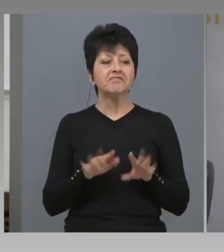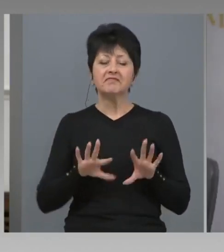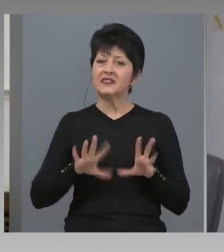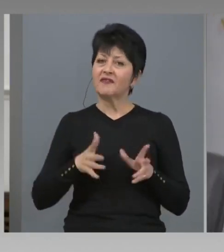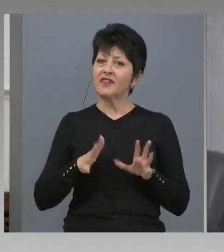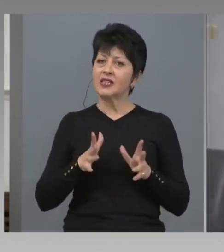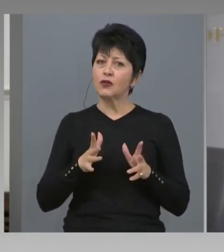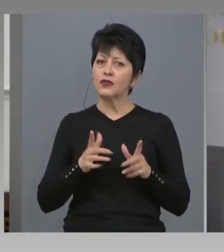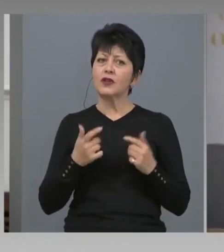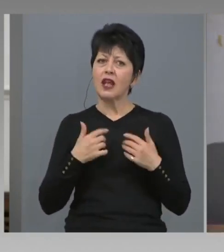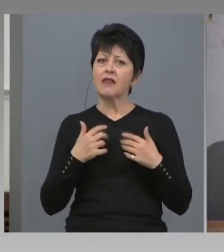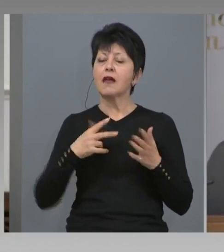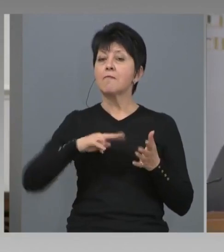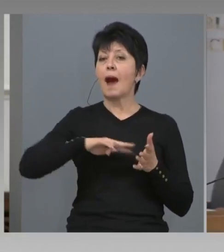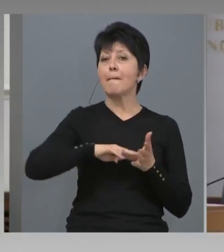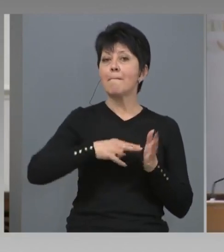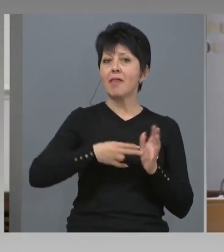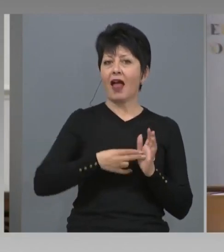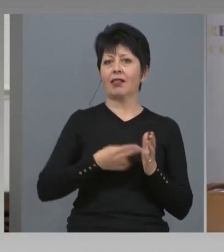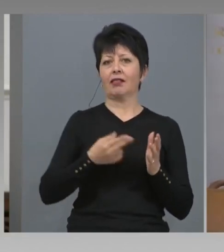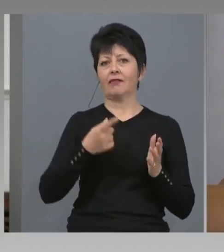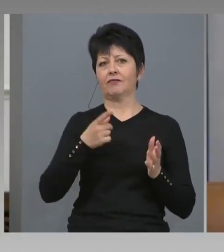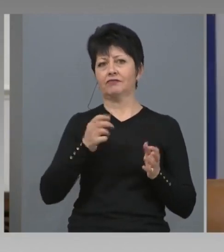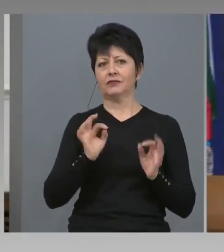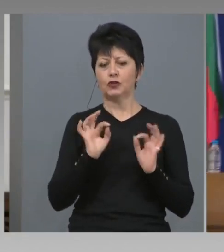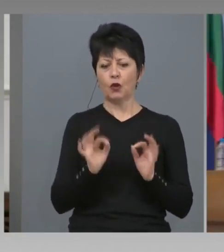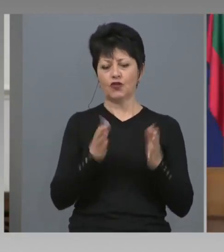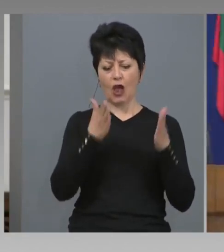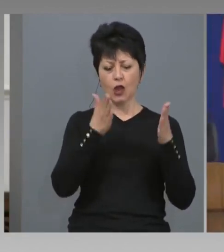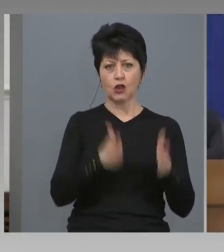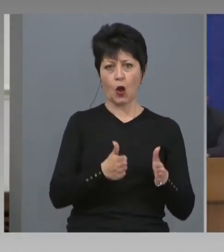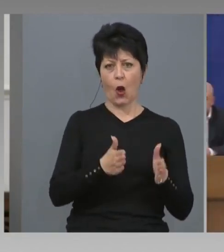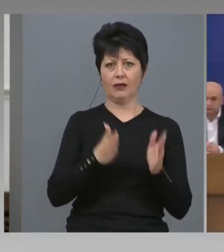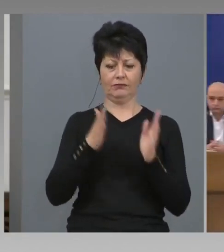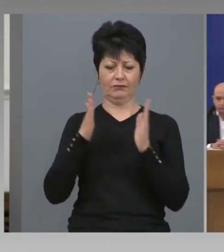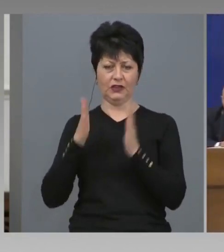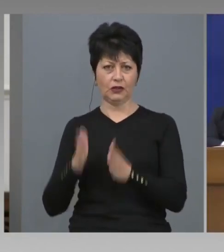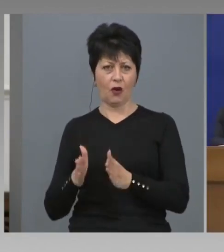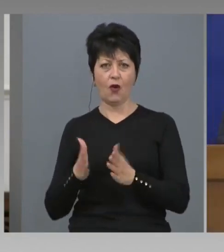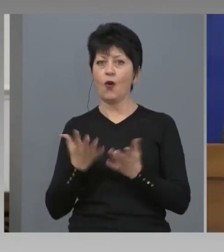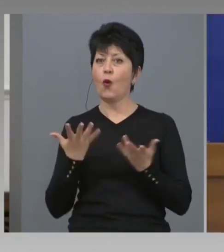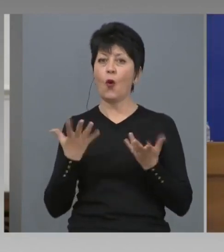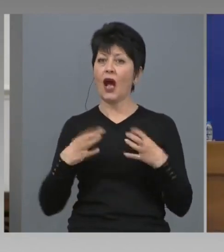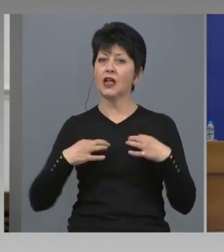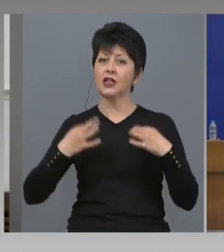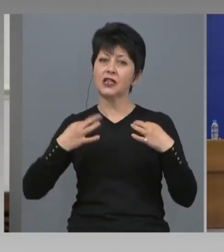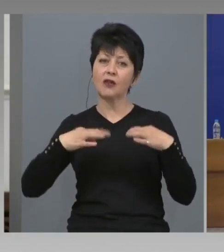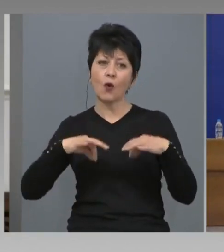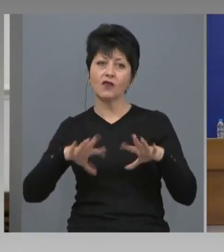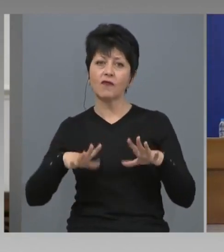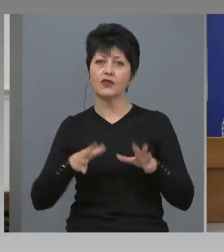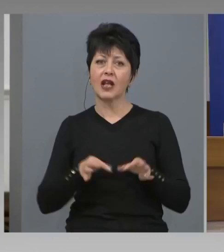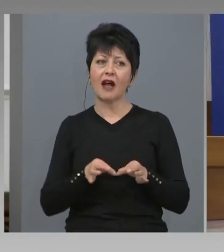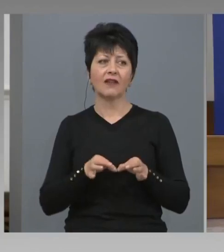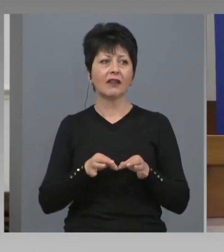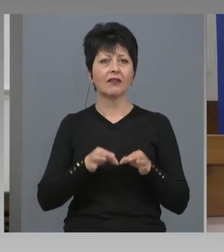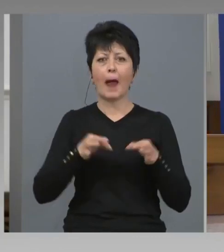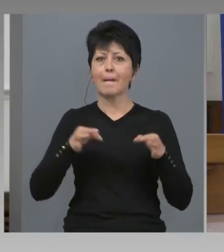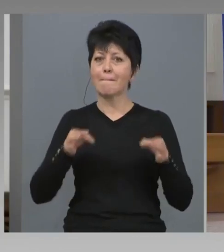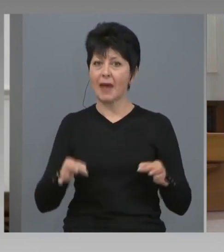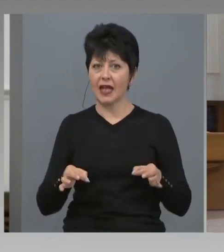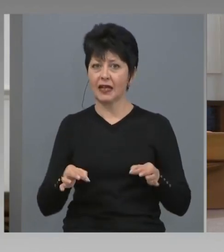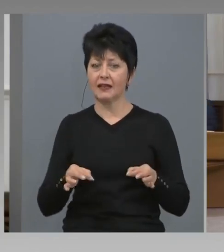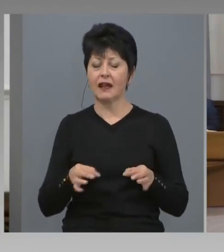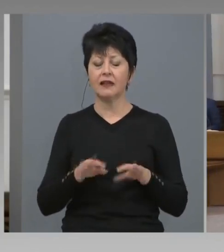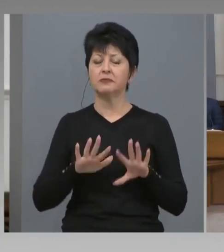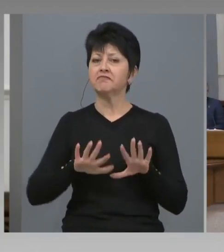някакъв конкретен план с конкретни срокове за това кога ще се освобождават някои мерки, колко